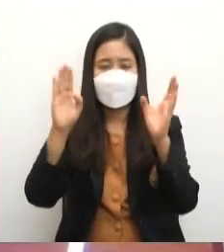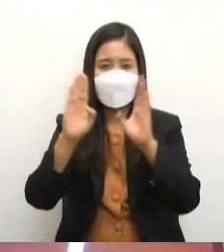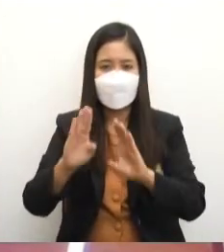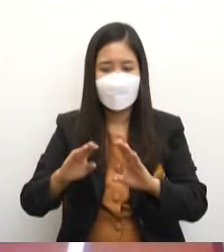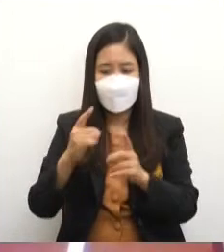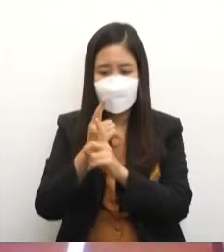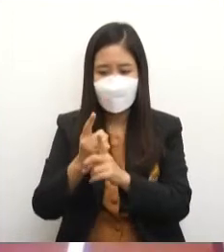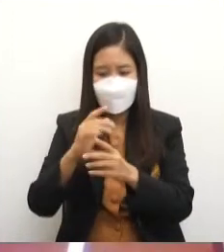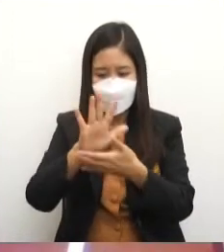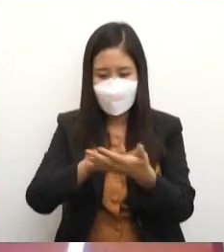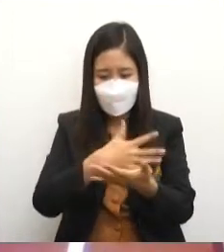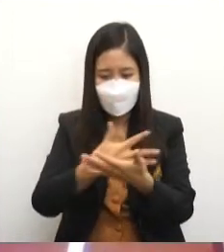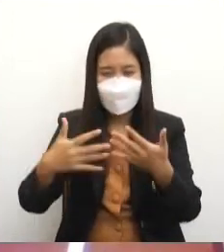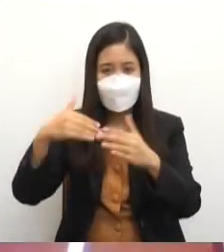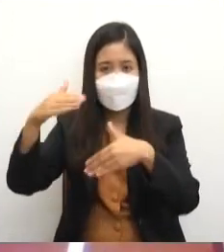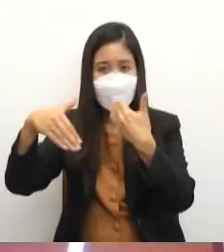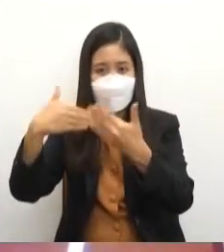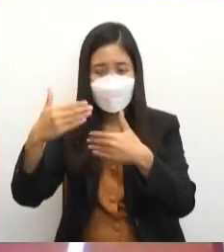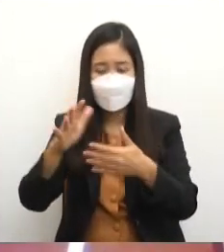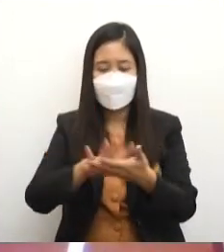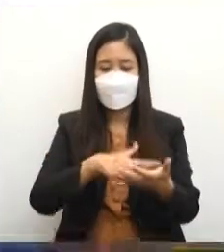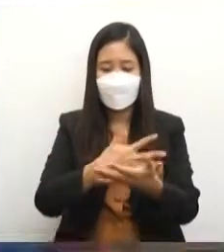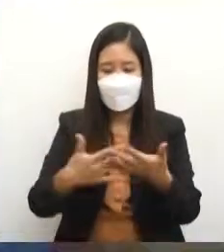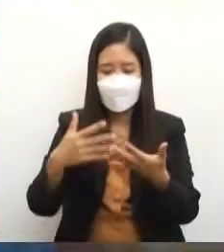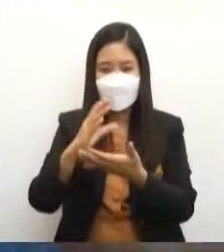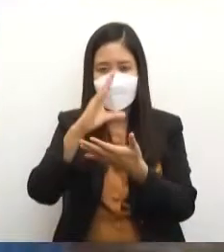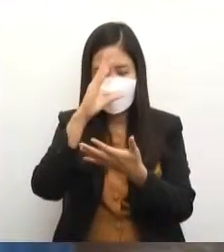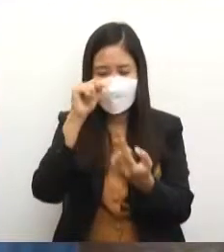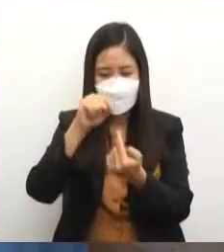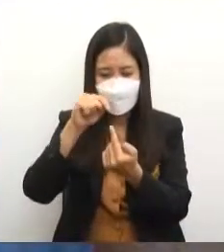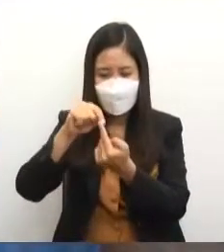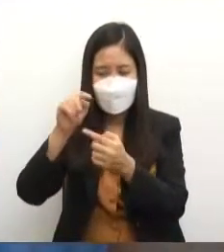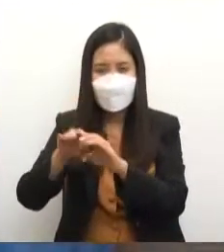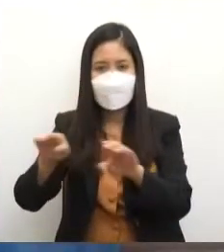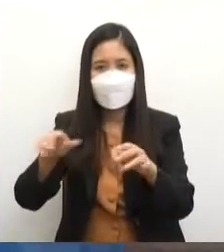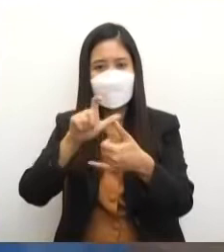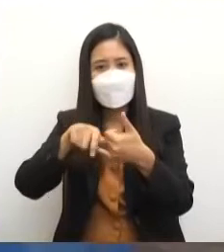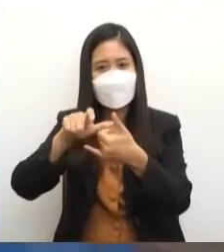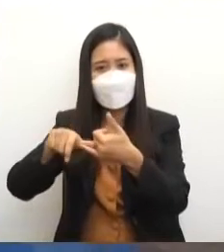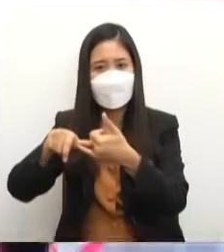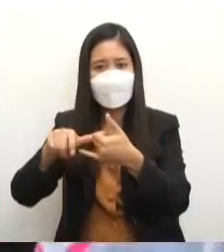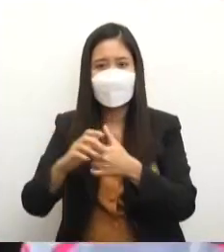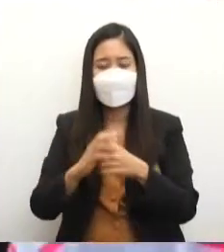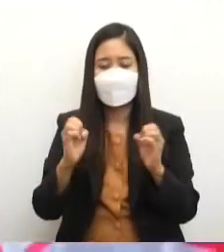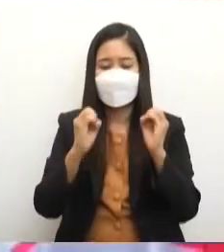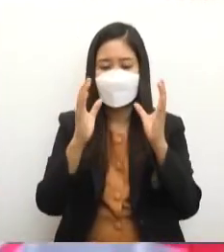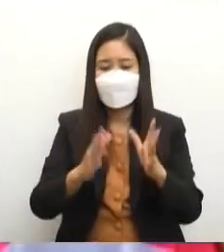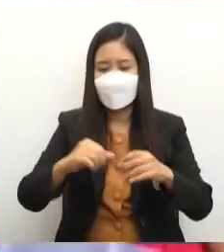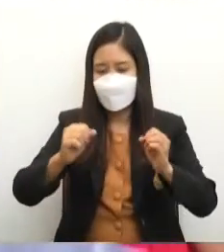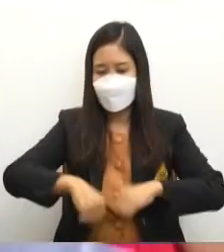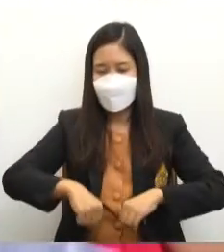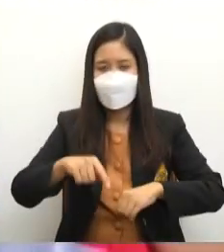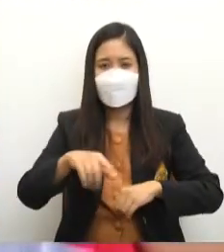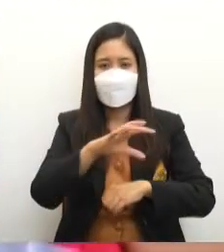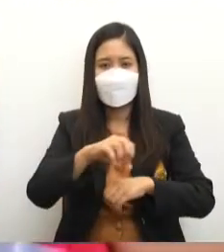ก็มีแผนการจัดการเรียนรู้แล้วก็จัดทำสื่อการเรียนรู้ที่เหมาะสมกับเด็กและคุณครูก็สามารถที่จะนำสื่อต่างๆเนี่ยไปสอนให้กับนักเรียนต